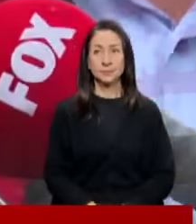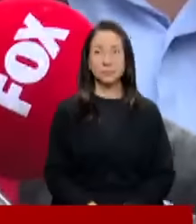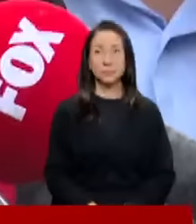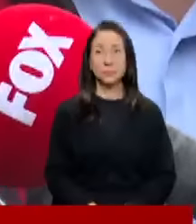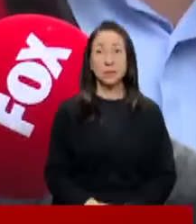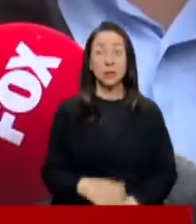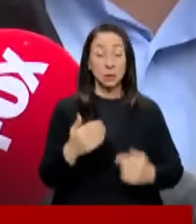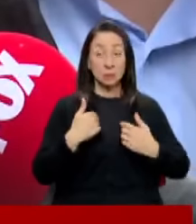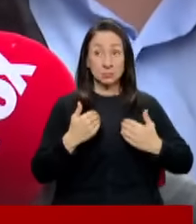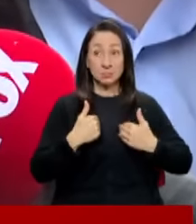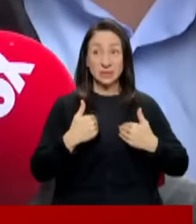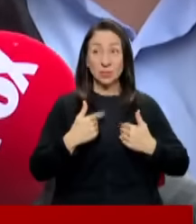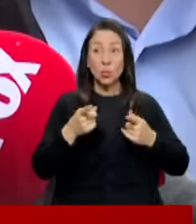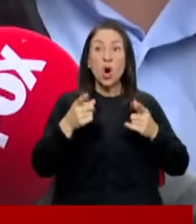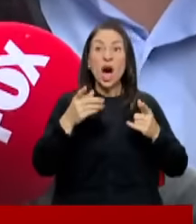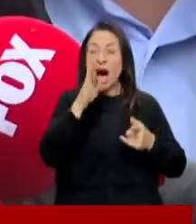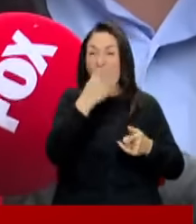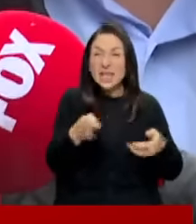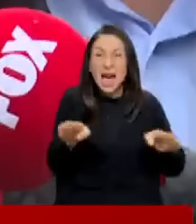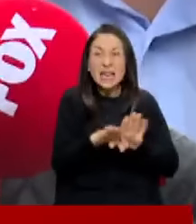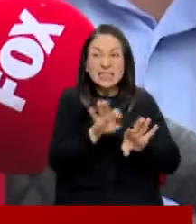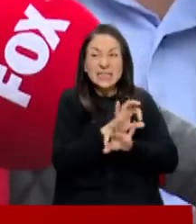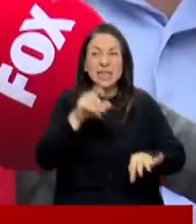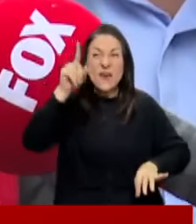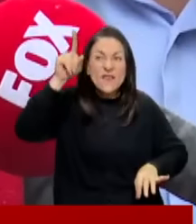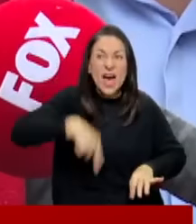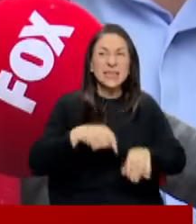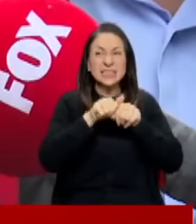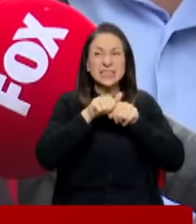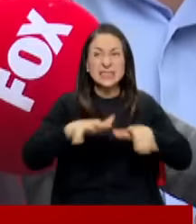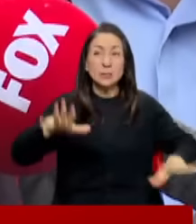istiyoruz. Üzerimizdeki bu adaletsiz vergi